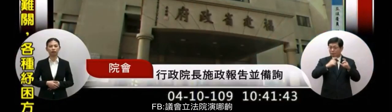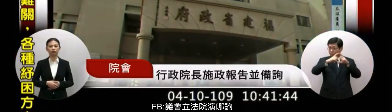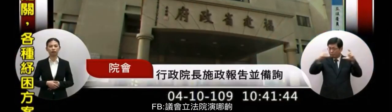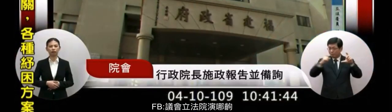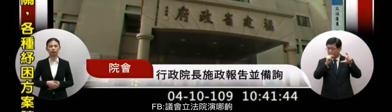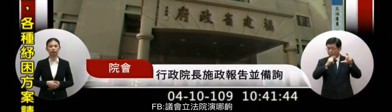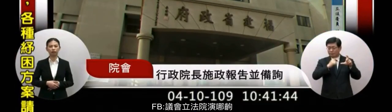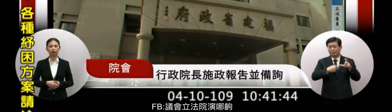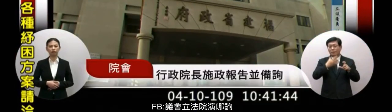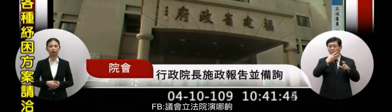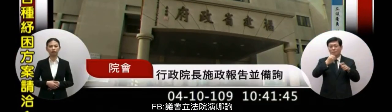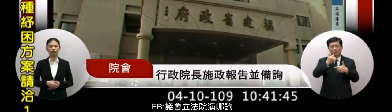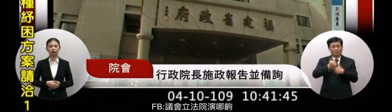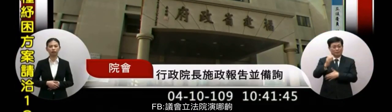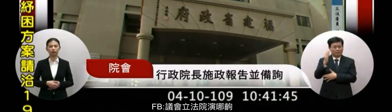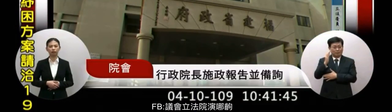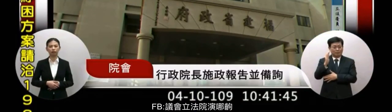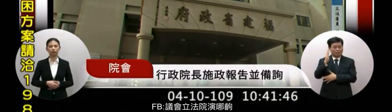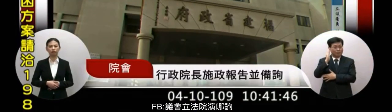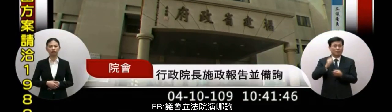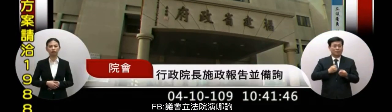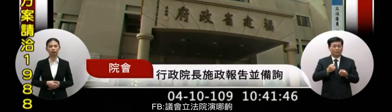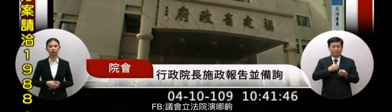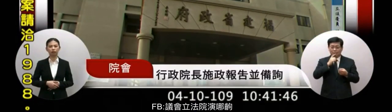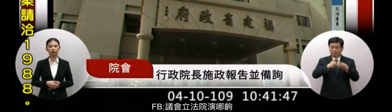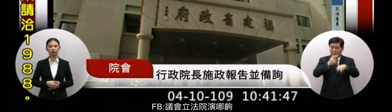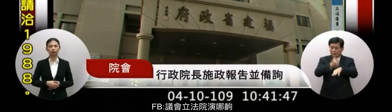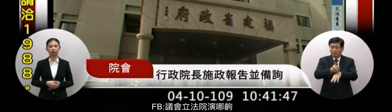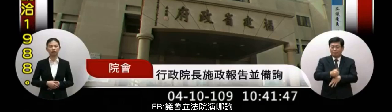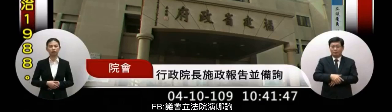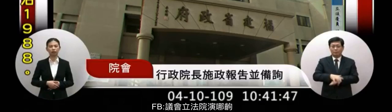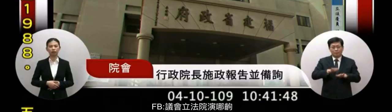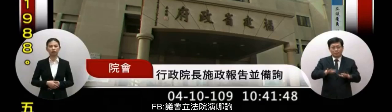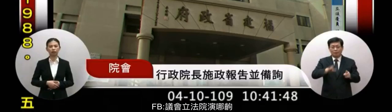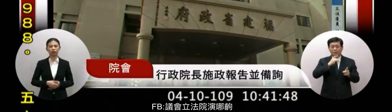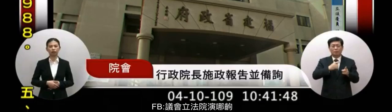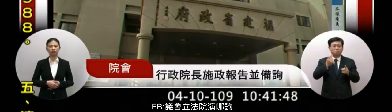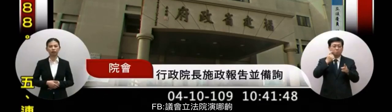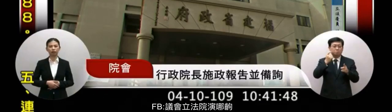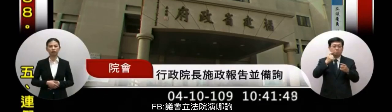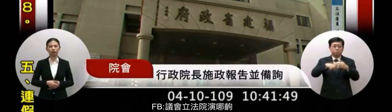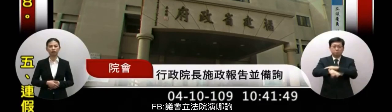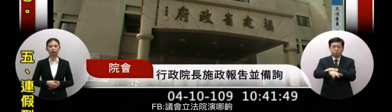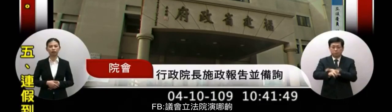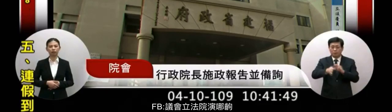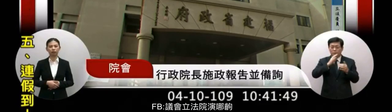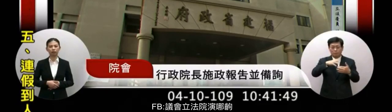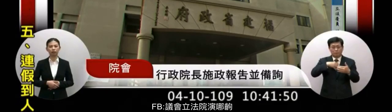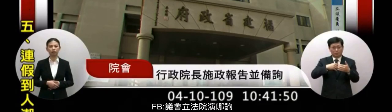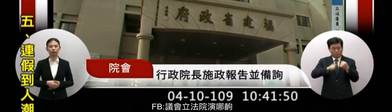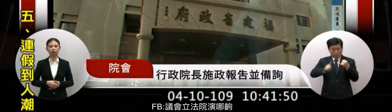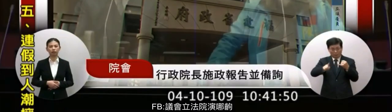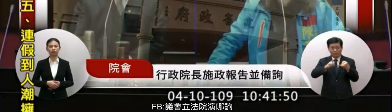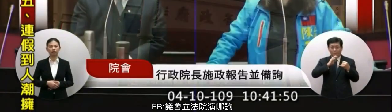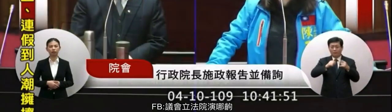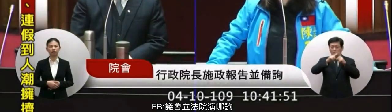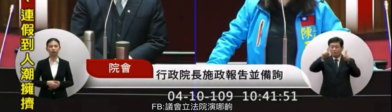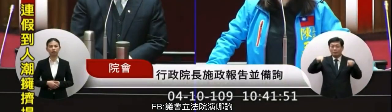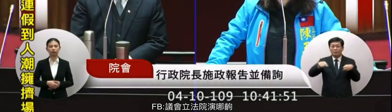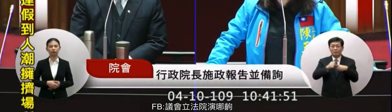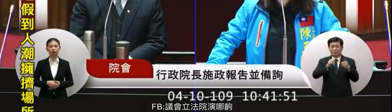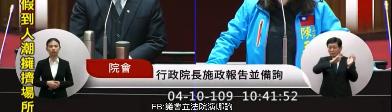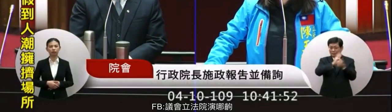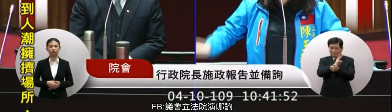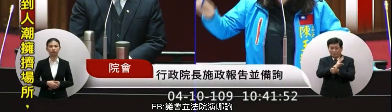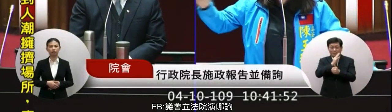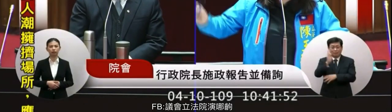哈，有一个福建省政府嘛哈。这个我们的省主席哦，他现在已经虚极化了。不过我们最后一任省主席是我们张景生、张